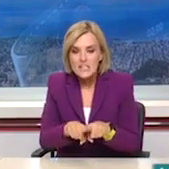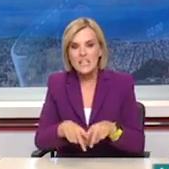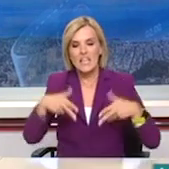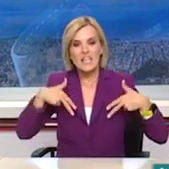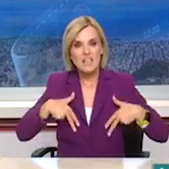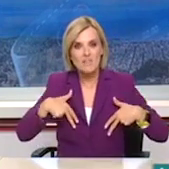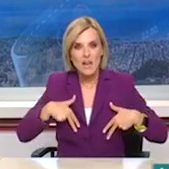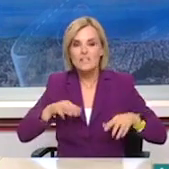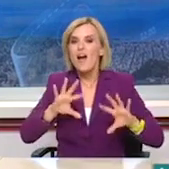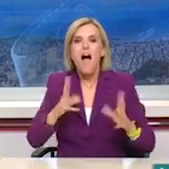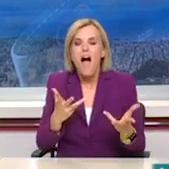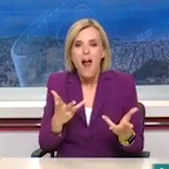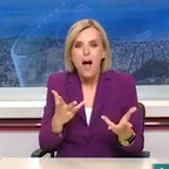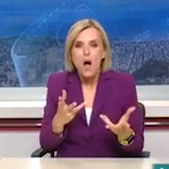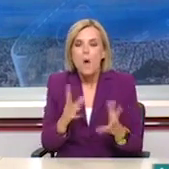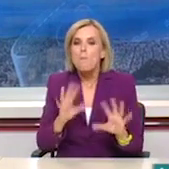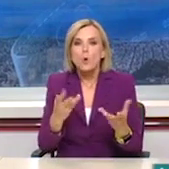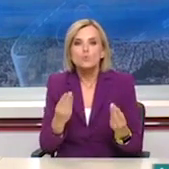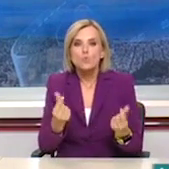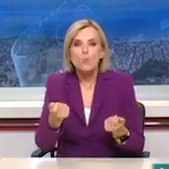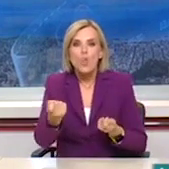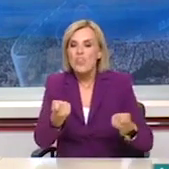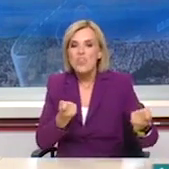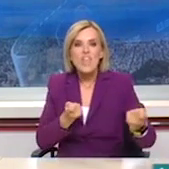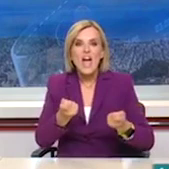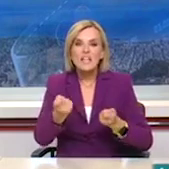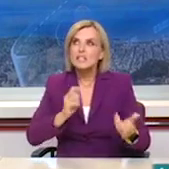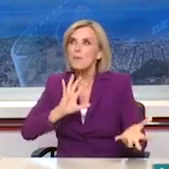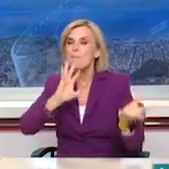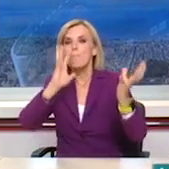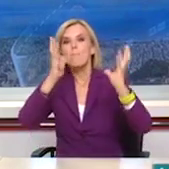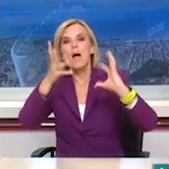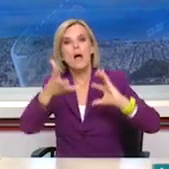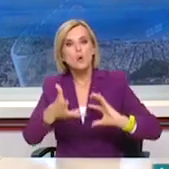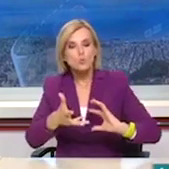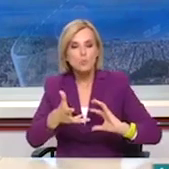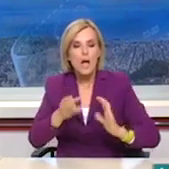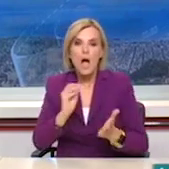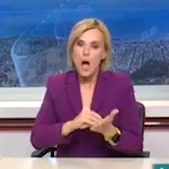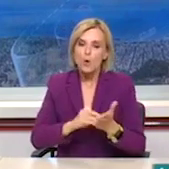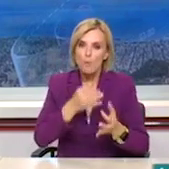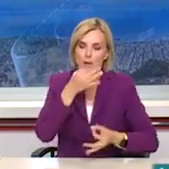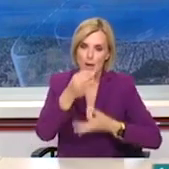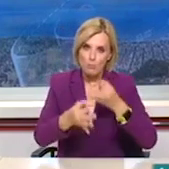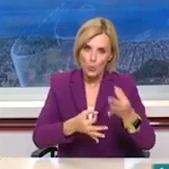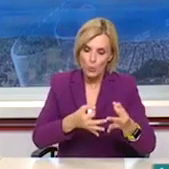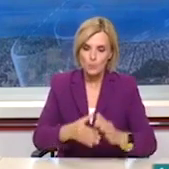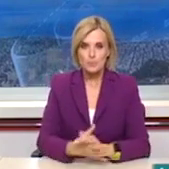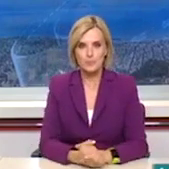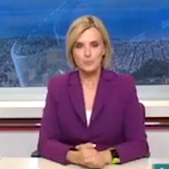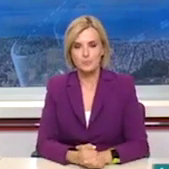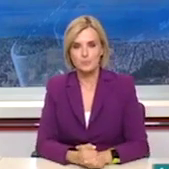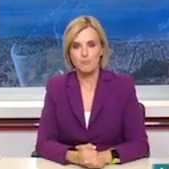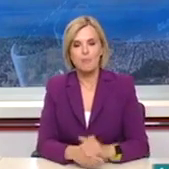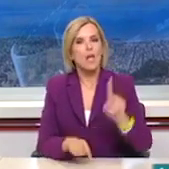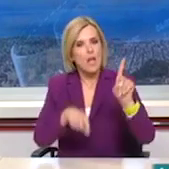γνώμονας σε αυτή τον πολιτικό χειρισμό της επιδημίας σε παγκόσμιο επίπεδο και ακόμα αν θέλετε να μου επιτρέψετε να κάνω και ένα σχόλιο εδώ,